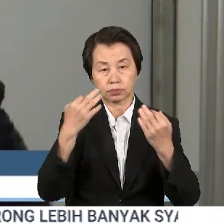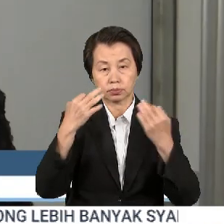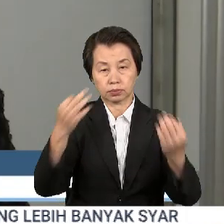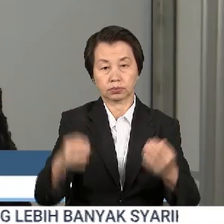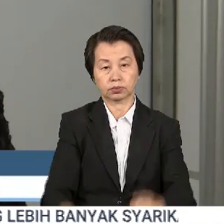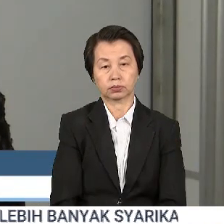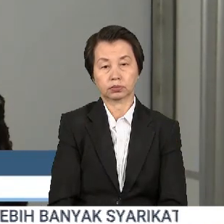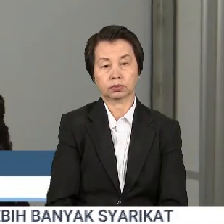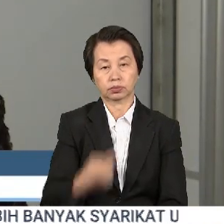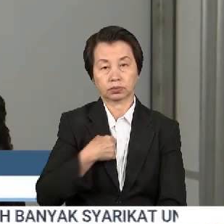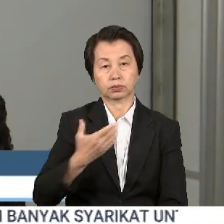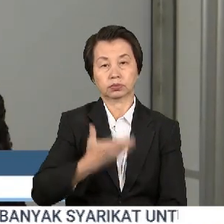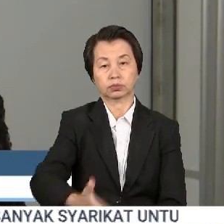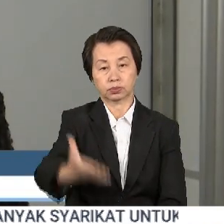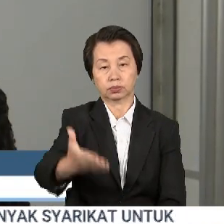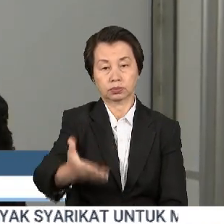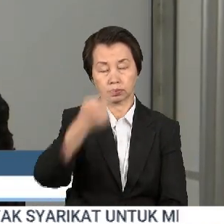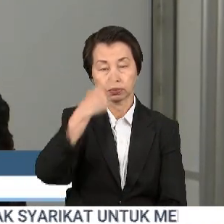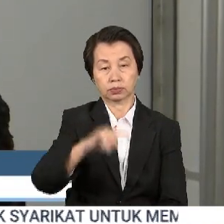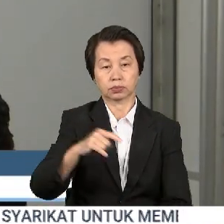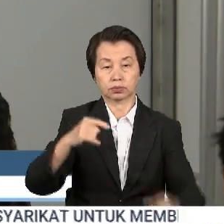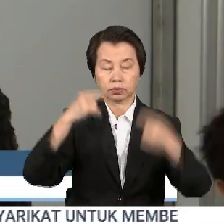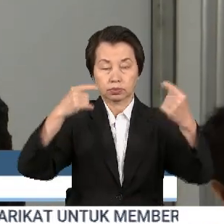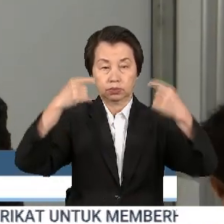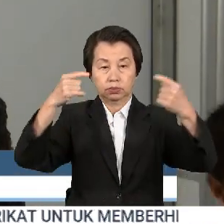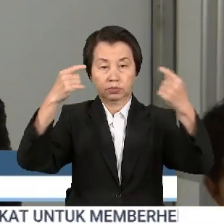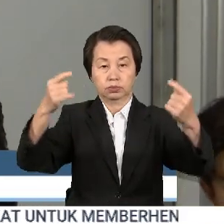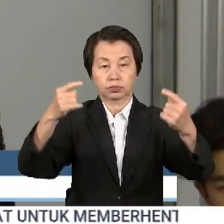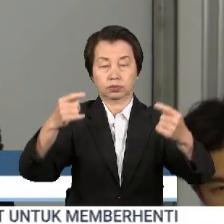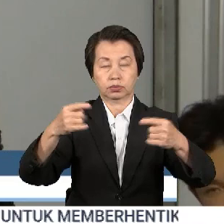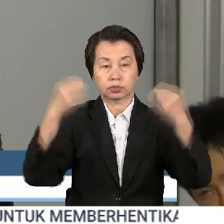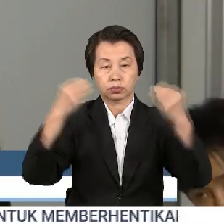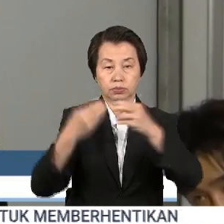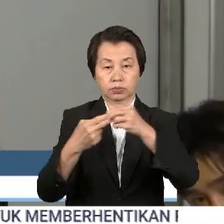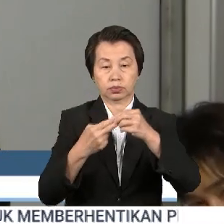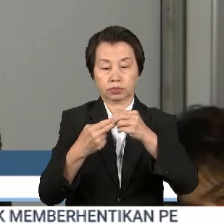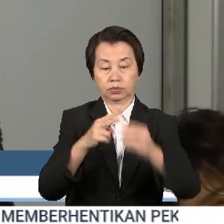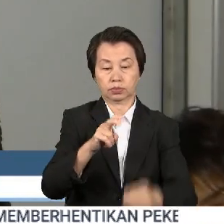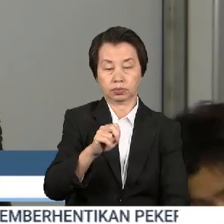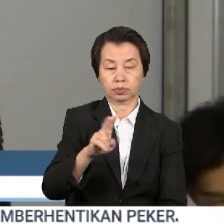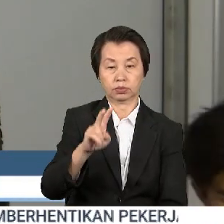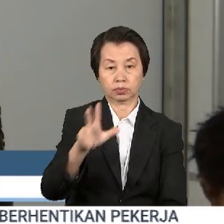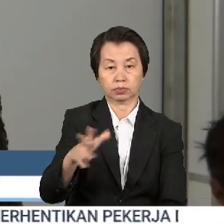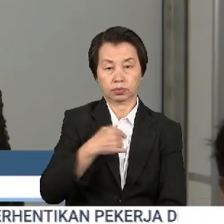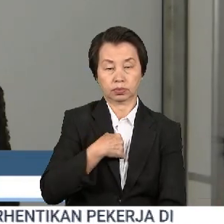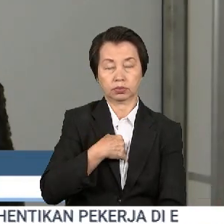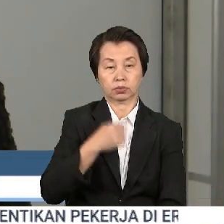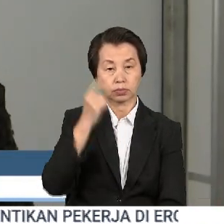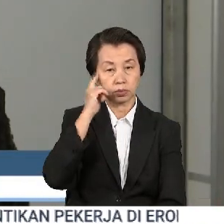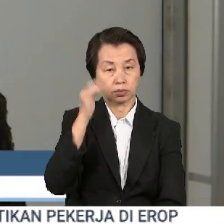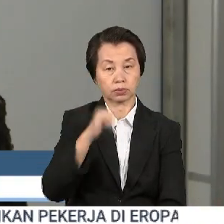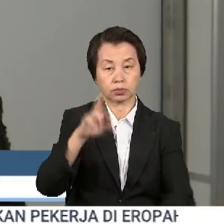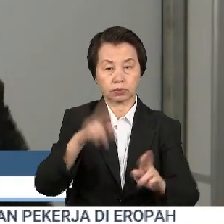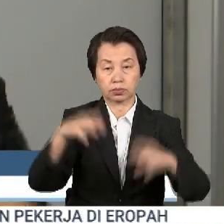saya dijemput kali ini untuk bersama-sama menjayakan Minggu Perpaduan 2023, saya rasa sangat bangga sebagai seorang rakyat